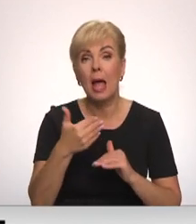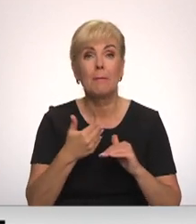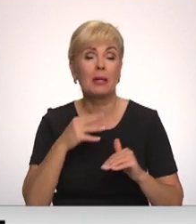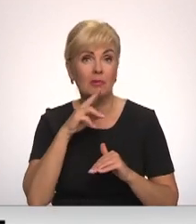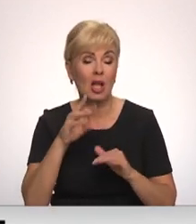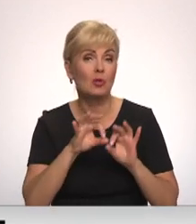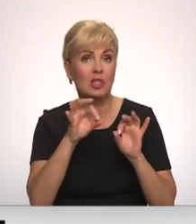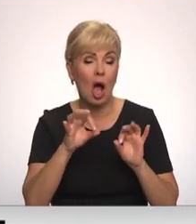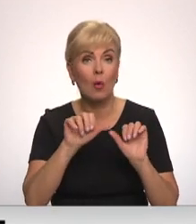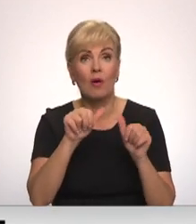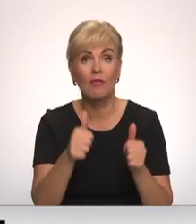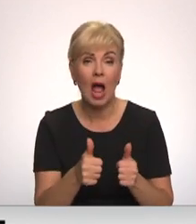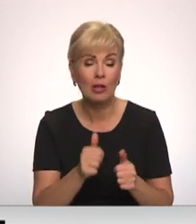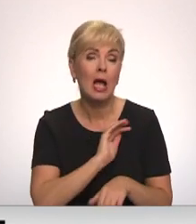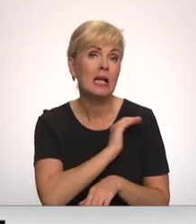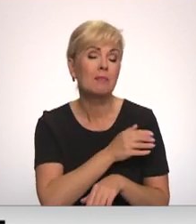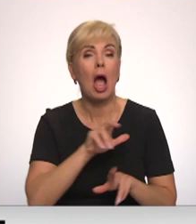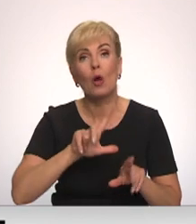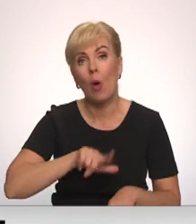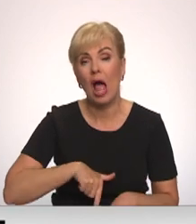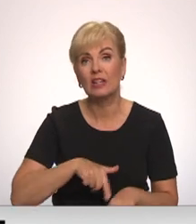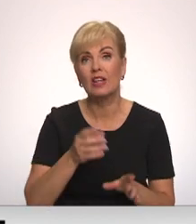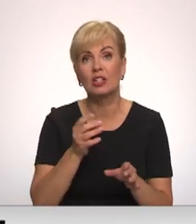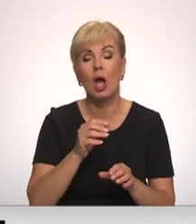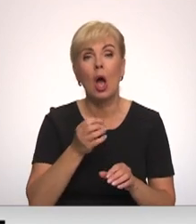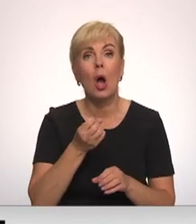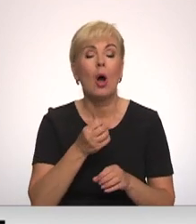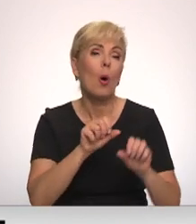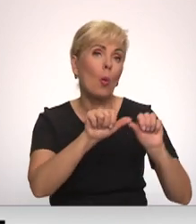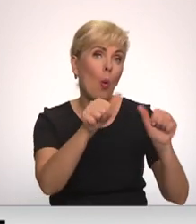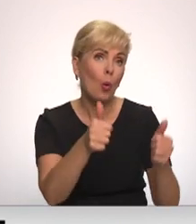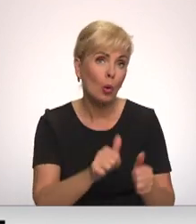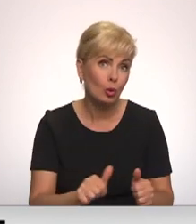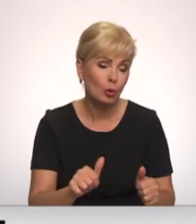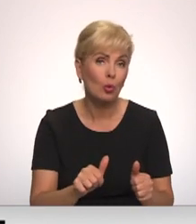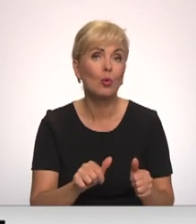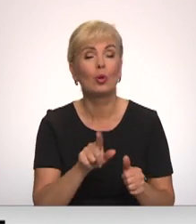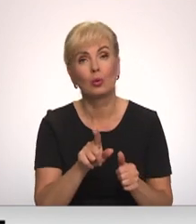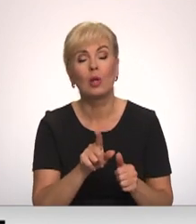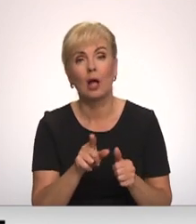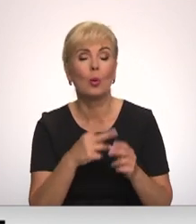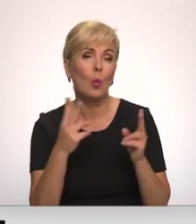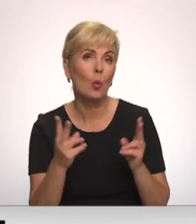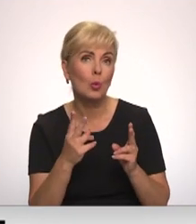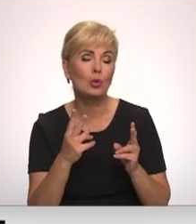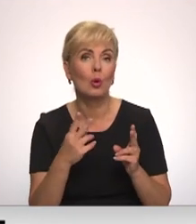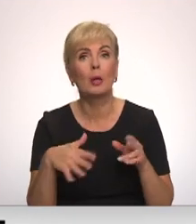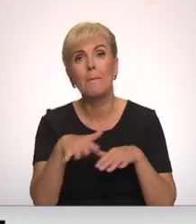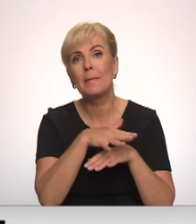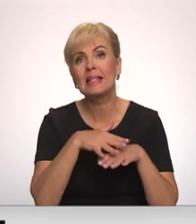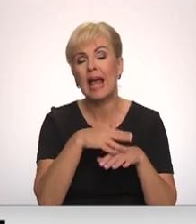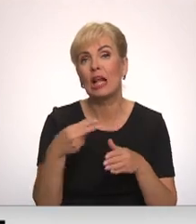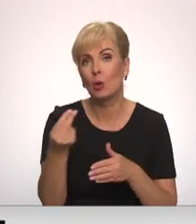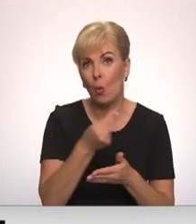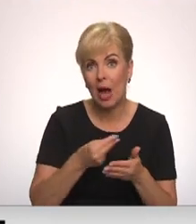sāk veidot Latviju spēka zīmju skulptūras, tā akcentējot uguns filozofisko un mistērisko nozīmi.